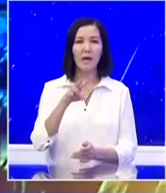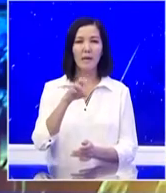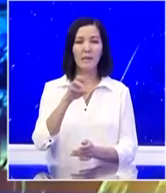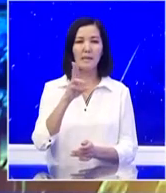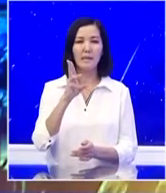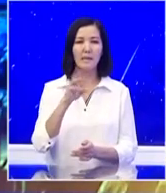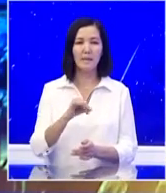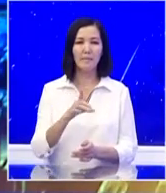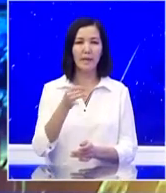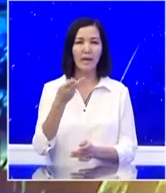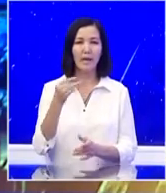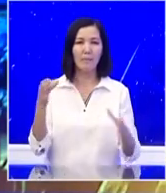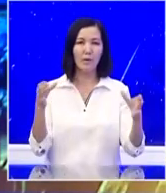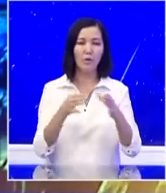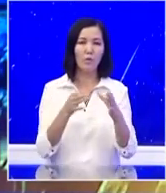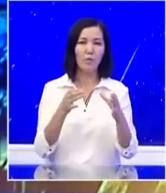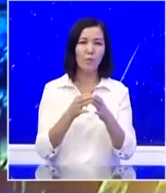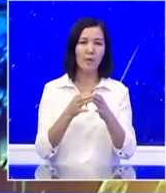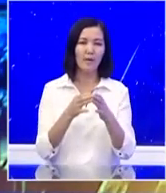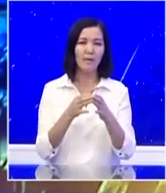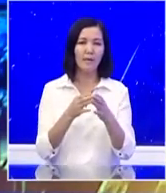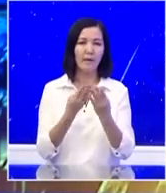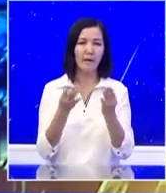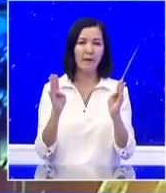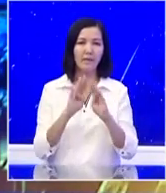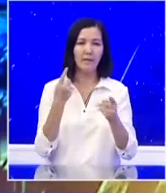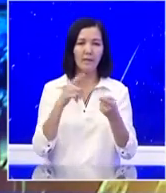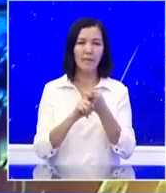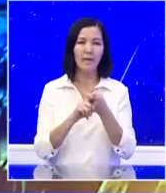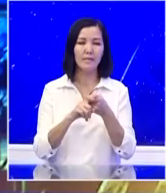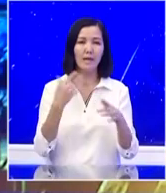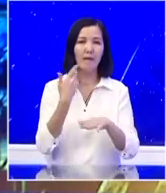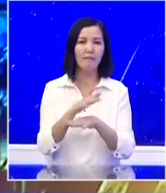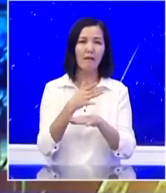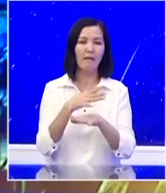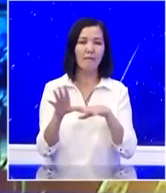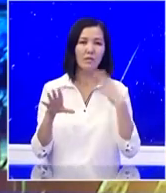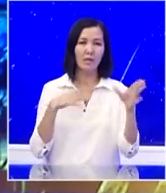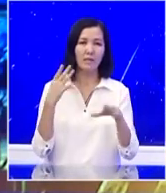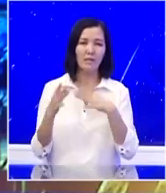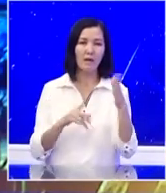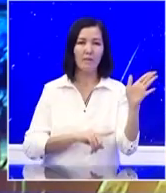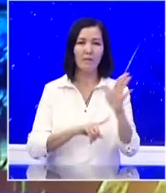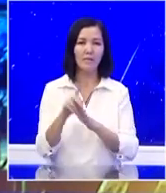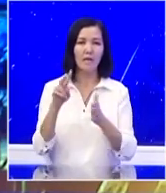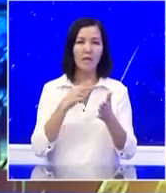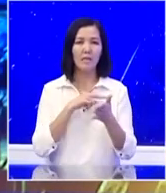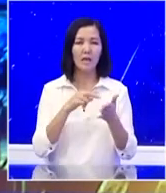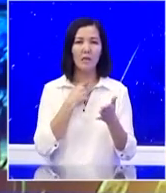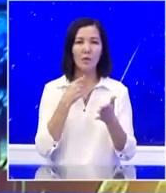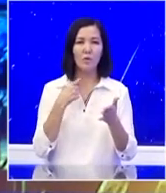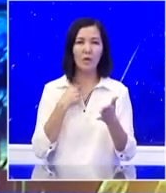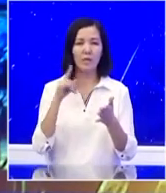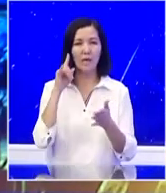Олимп кәсіпқой регби клубының карантин режисімен далада жаттыға бастады. Олар шілде айында Талдықорғанда жоспарланған Қазақстан